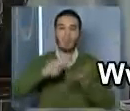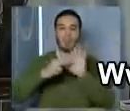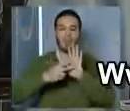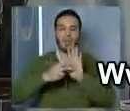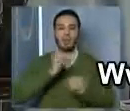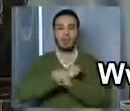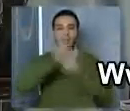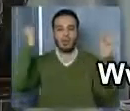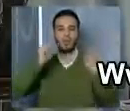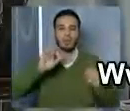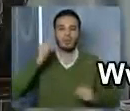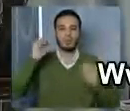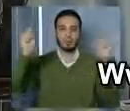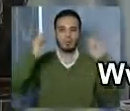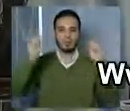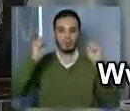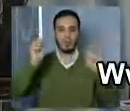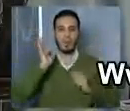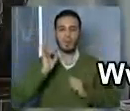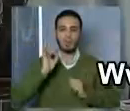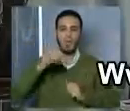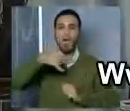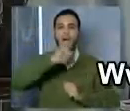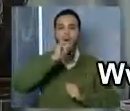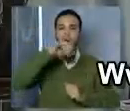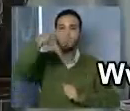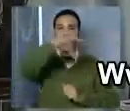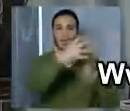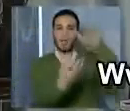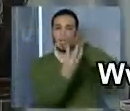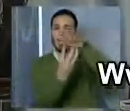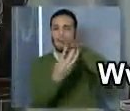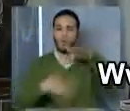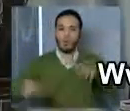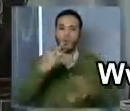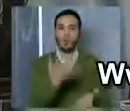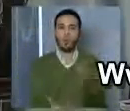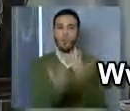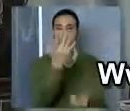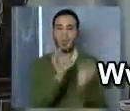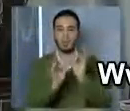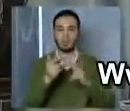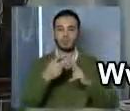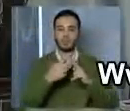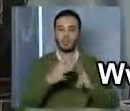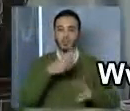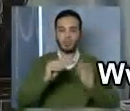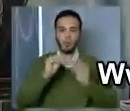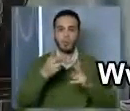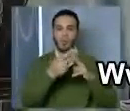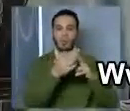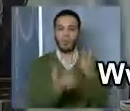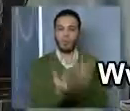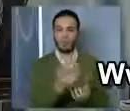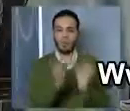بالخروج بالمظاهرات، وكذلك في الوطن العربي في الجامعات، الجامعات تولع. والله لابد أن الجامعات